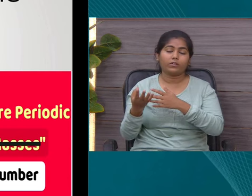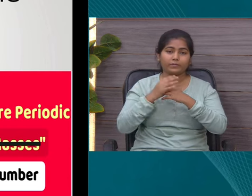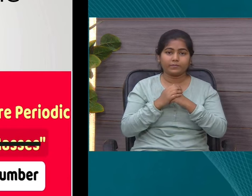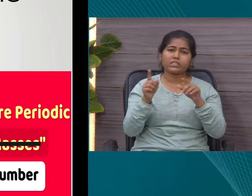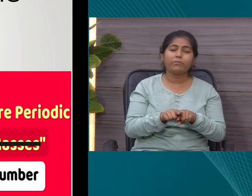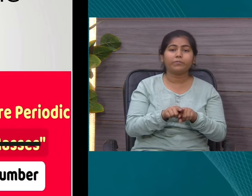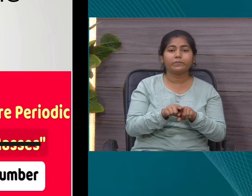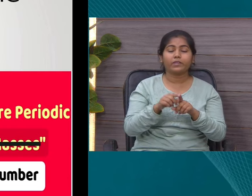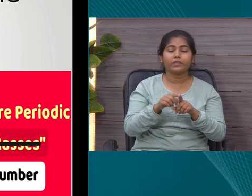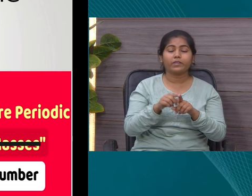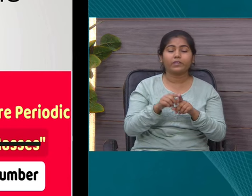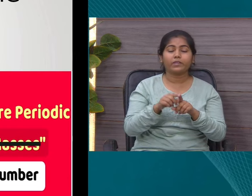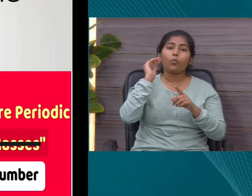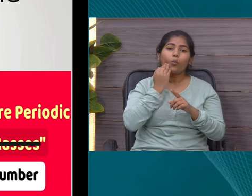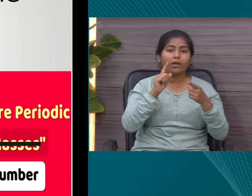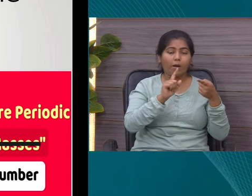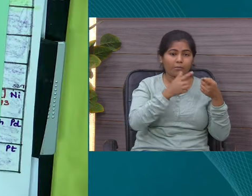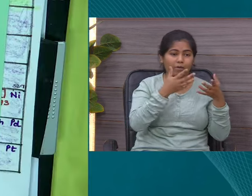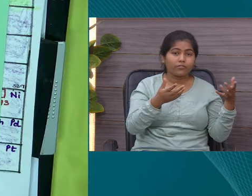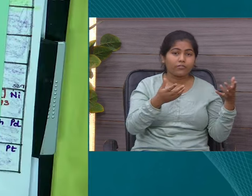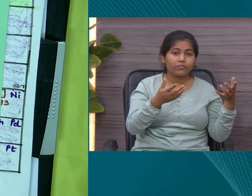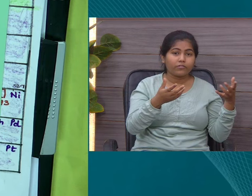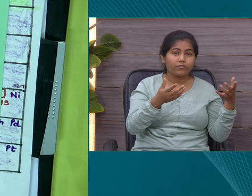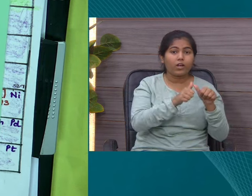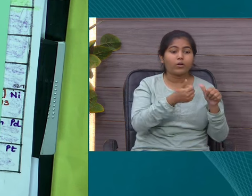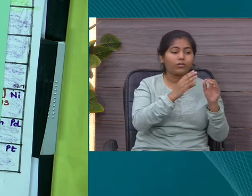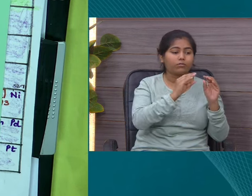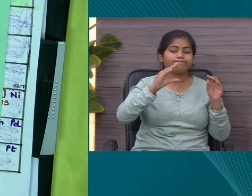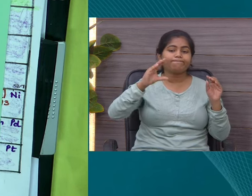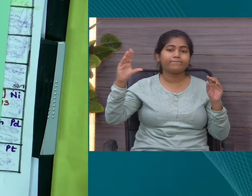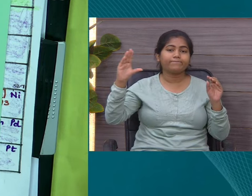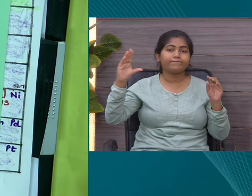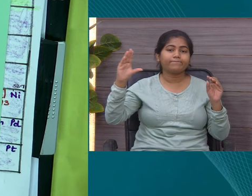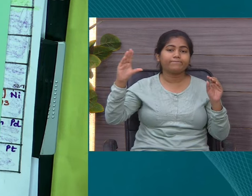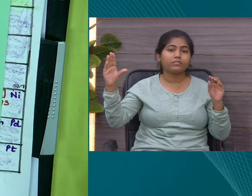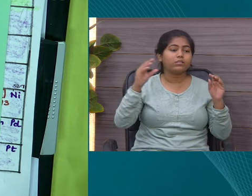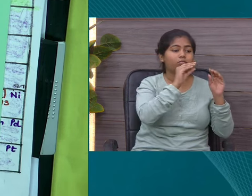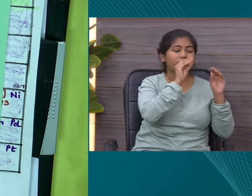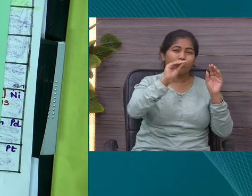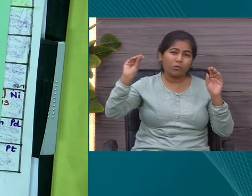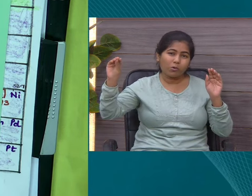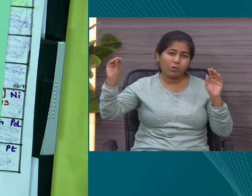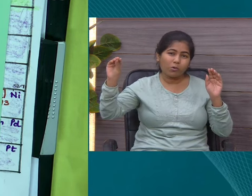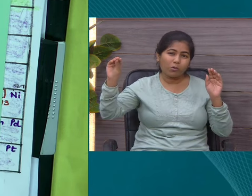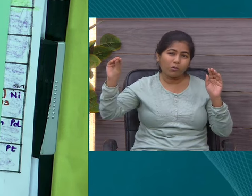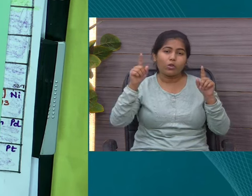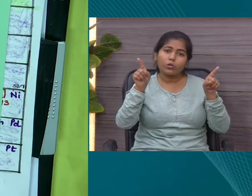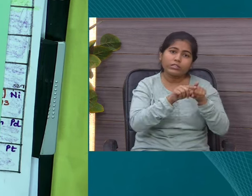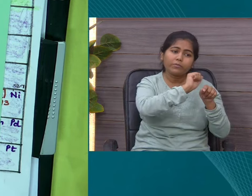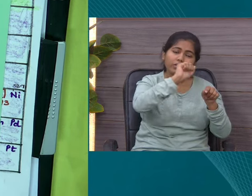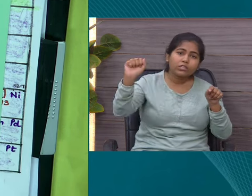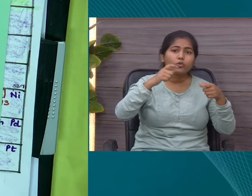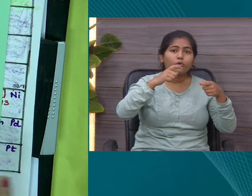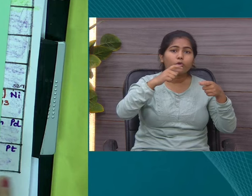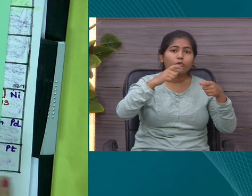चीज, यानी जब हम एलिमेंट्स को बढ़ते हुए एटॉमिक नंबर के क्रम में लगाएंगे तो भी सिमिलर प्रॉपर्टीज वाले